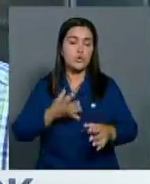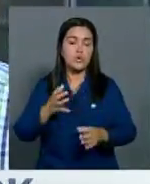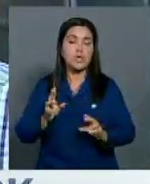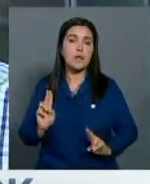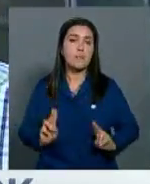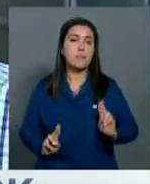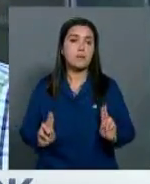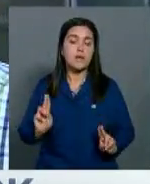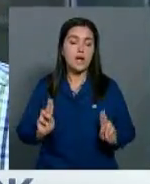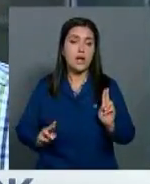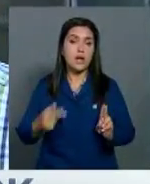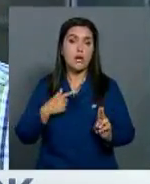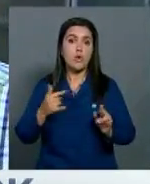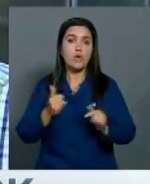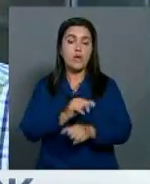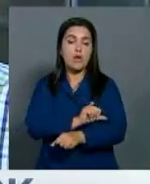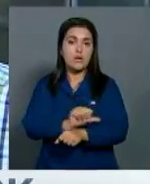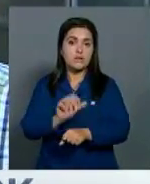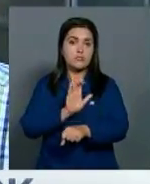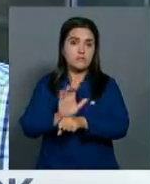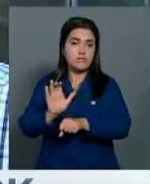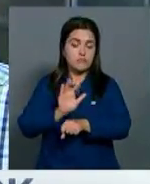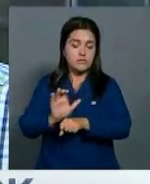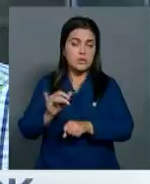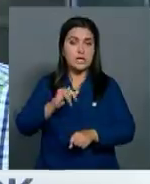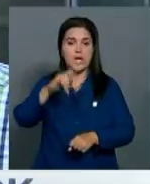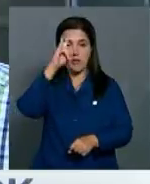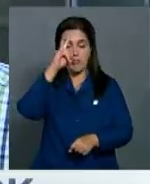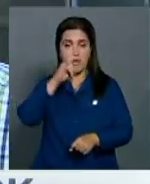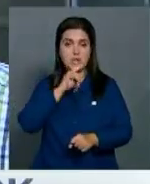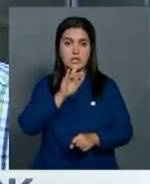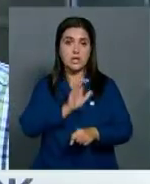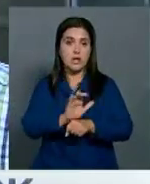Мы расширили рынок сбыта по Казахстану, то есть мы начали